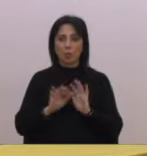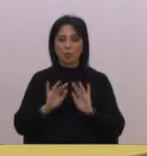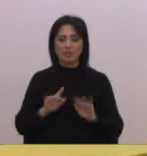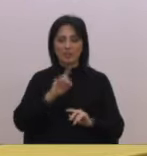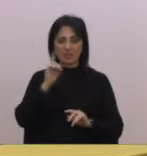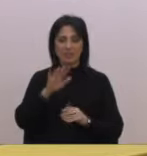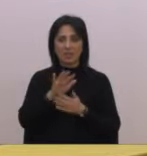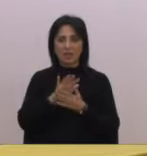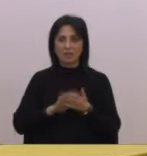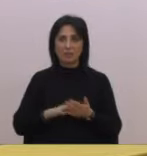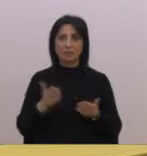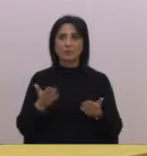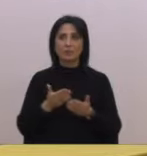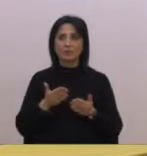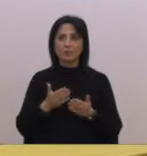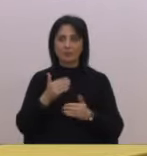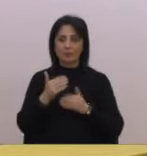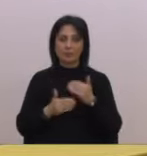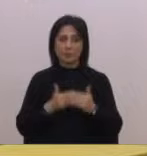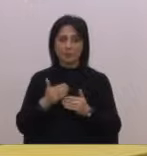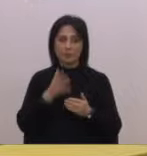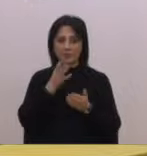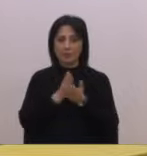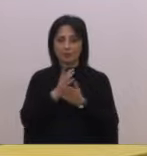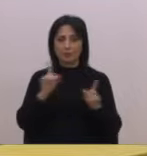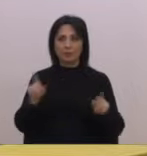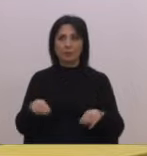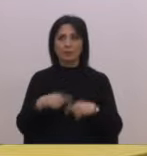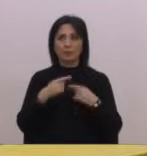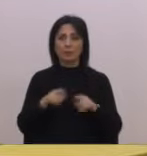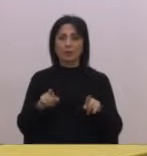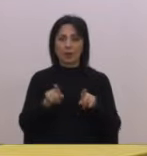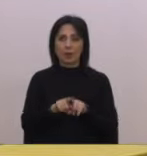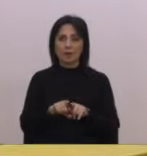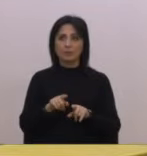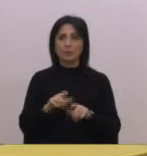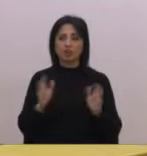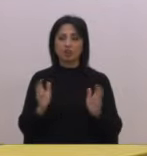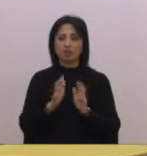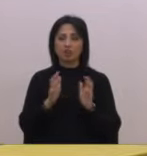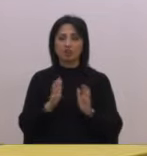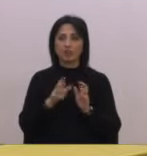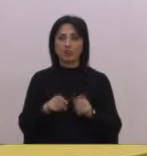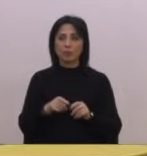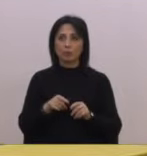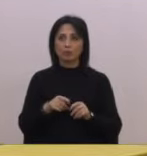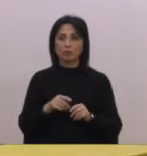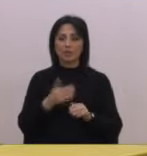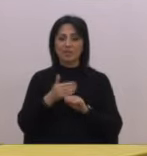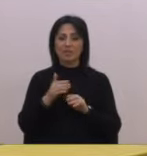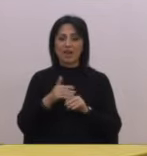წელსაც გაგრძელდება, რომელსაც წარმატებით წლები ავახორციელებთ. Ასევე შევინარჩუნოთ საკრედიტო საგარანტიო